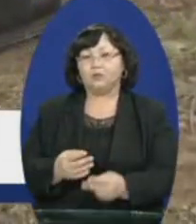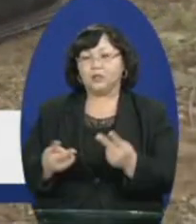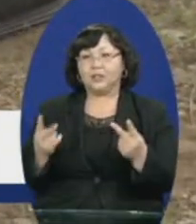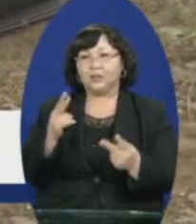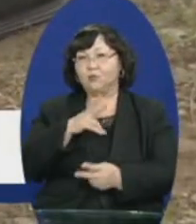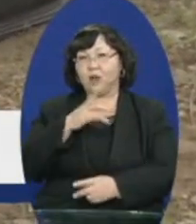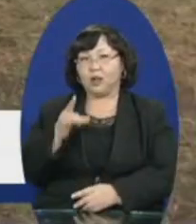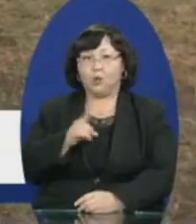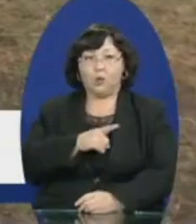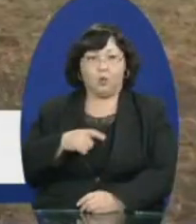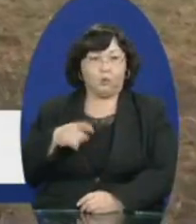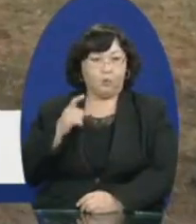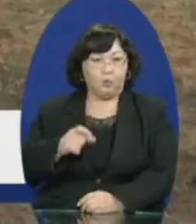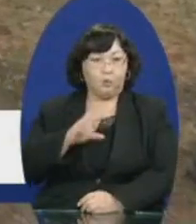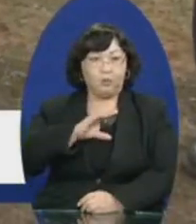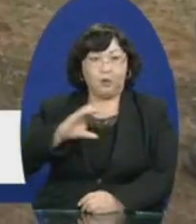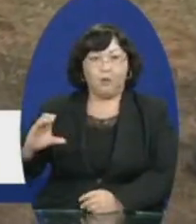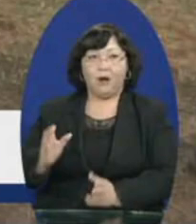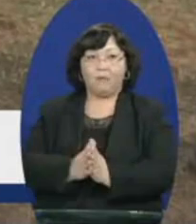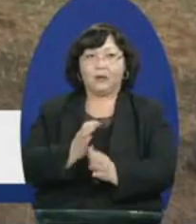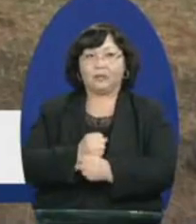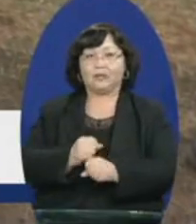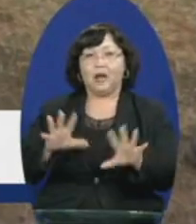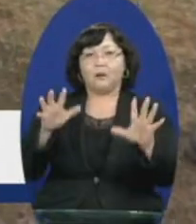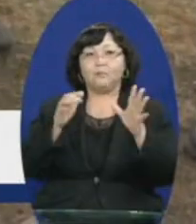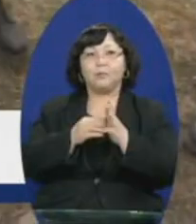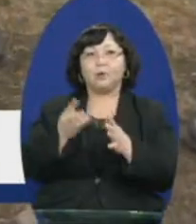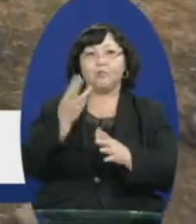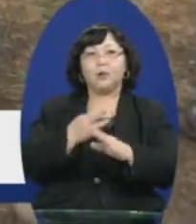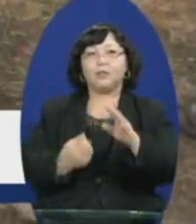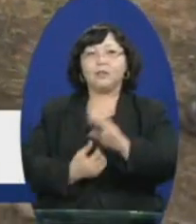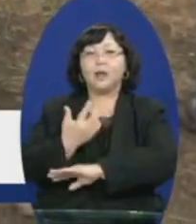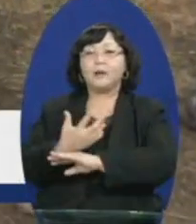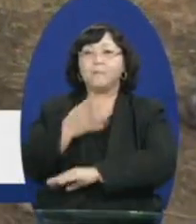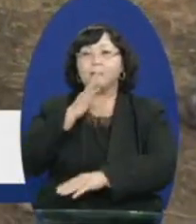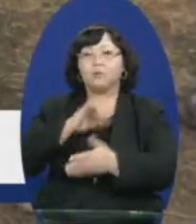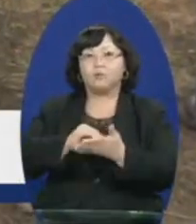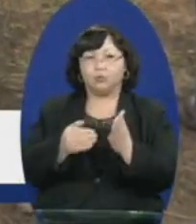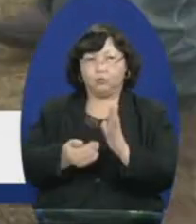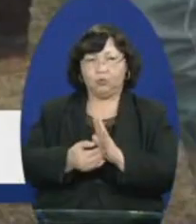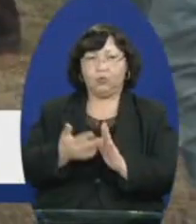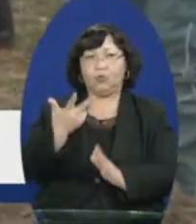хүн байгууллагатай хамтарч 100,000 мод тарихаар төлөвлөжээ. 30